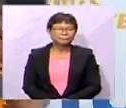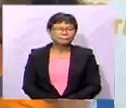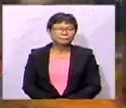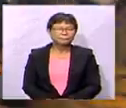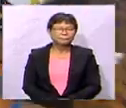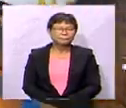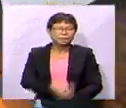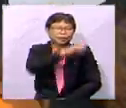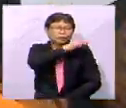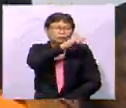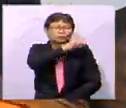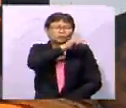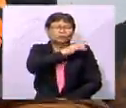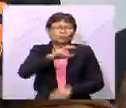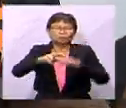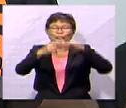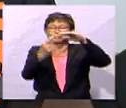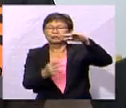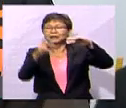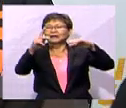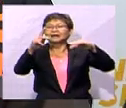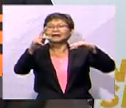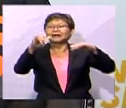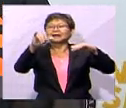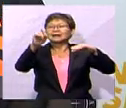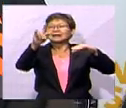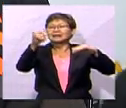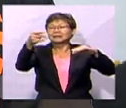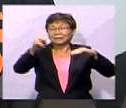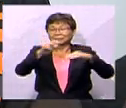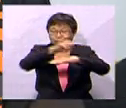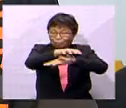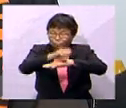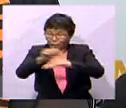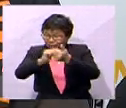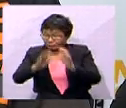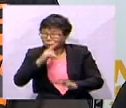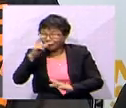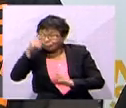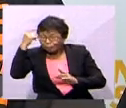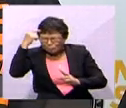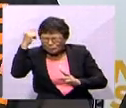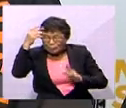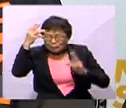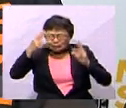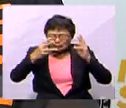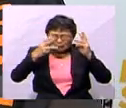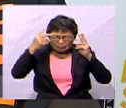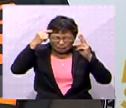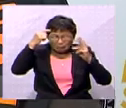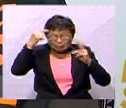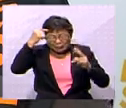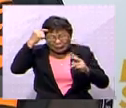Sementara itu, jurulatih skuad terjun Christian Brooker mengingatkan atlet-atlet agar tidak terlalu memikirkan tentang sasaran pingat kerana